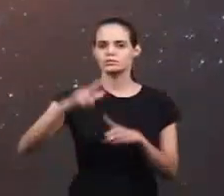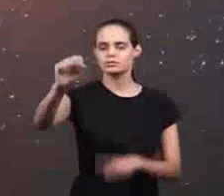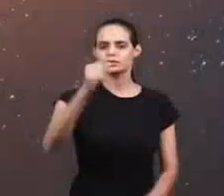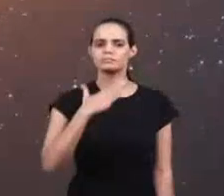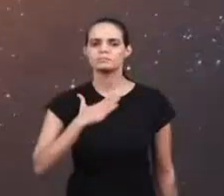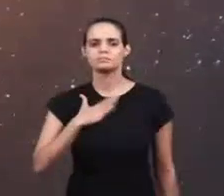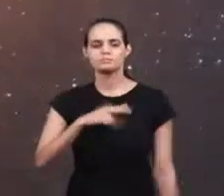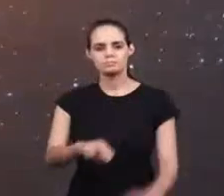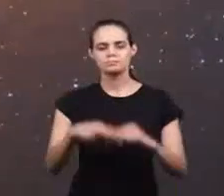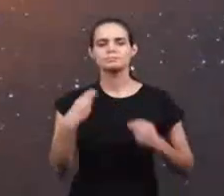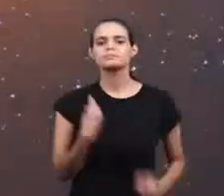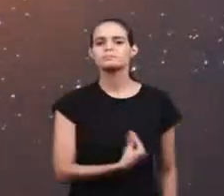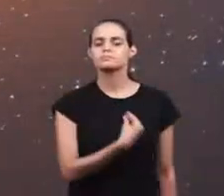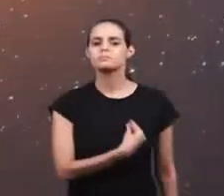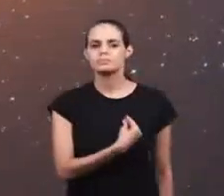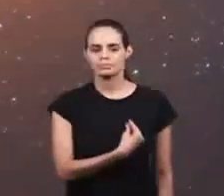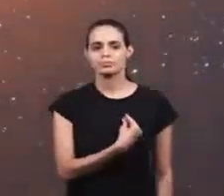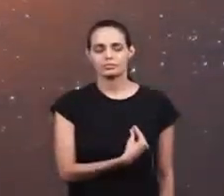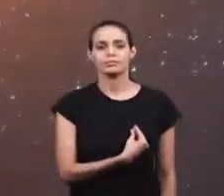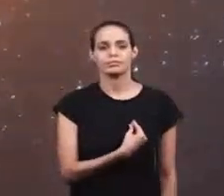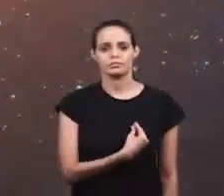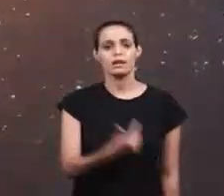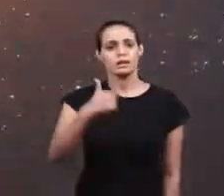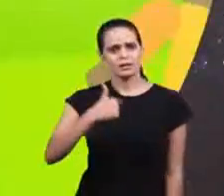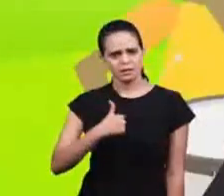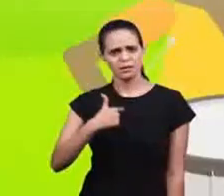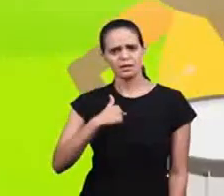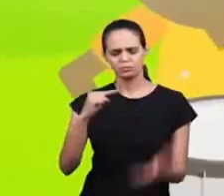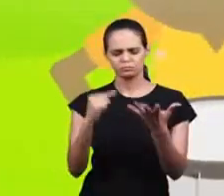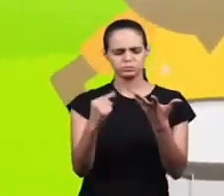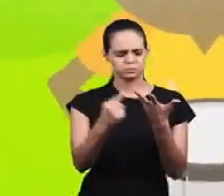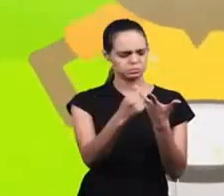Ich glaube an einen Gott, der für mich siegt.